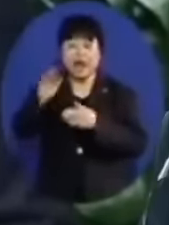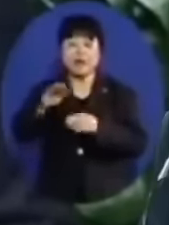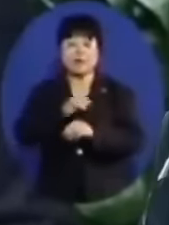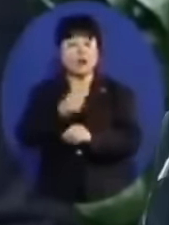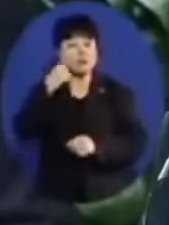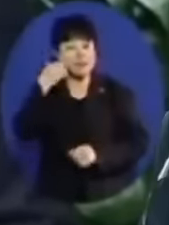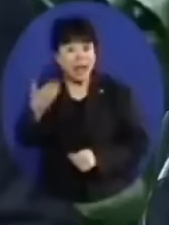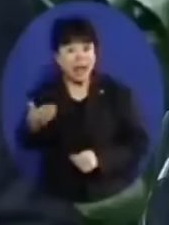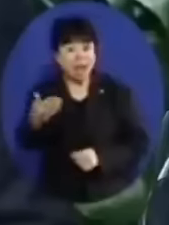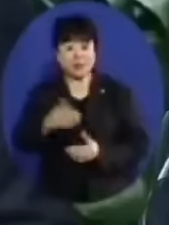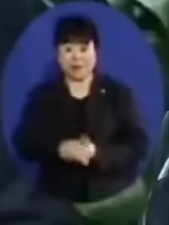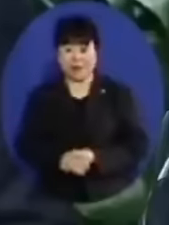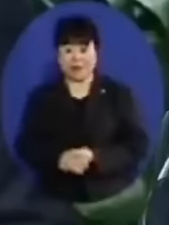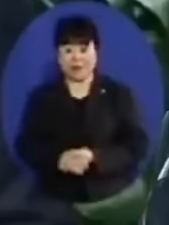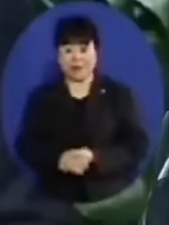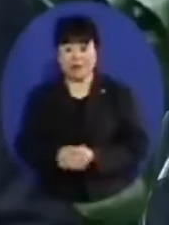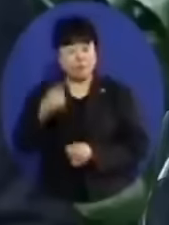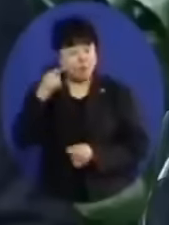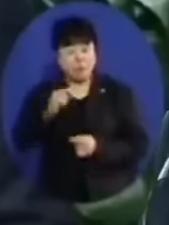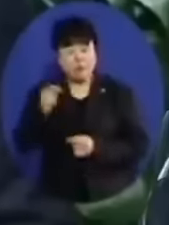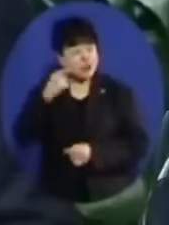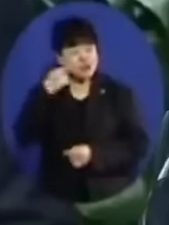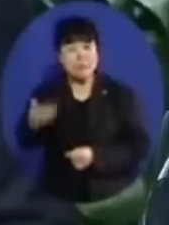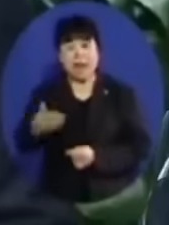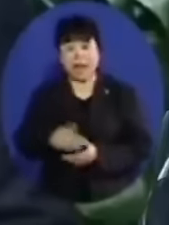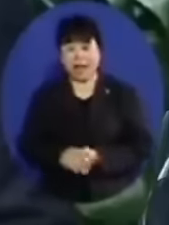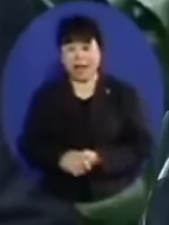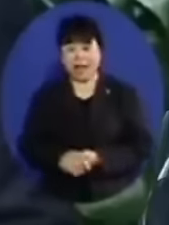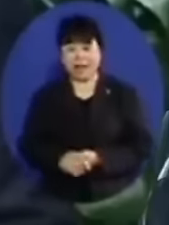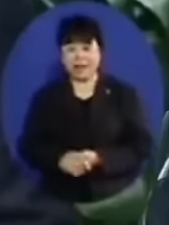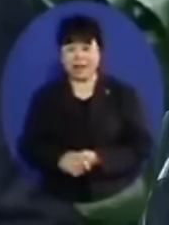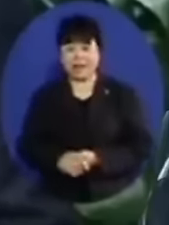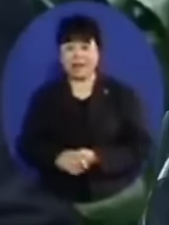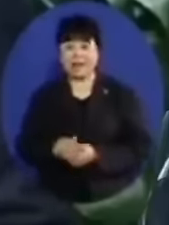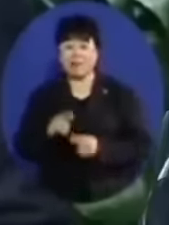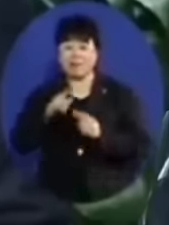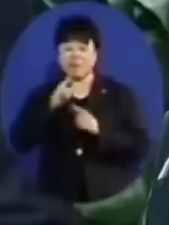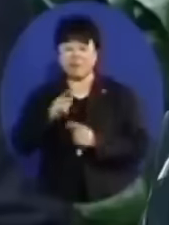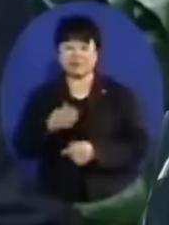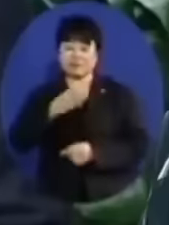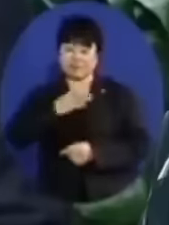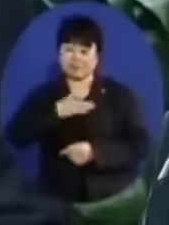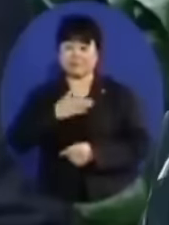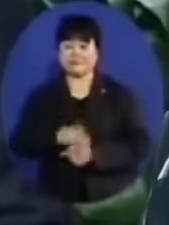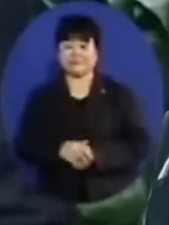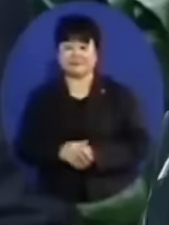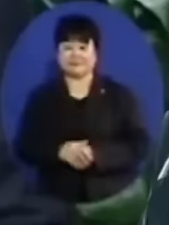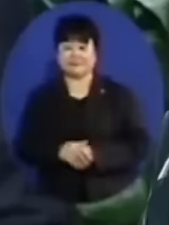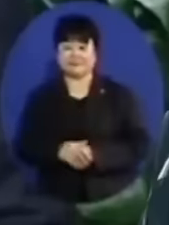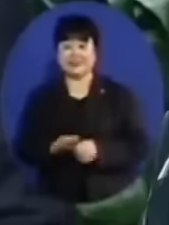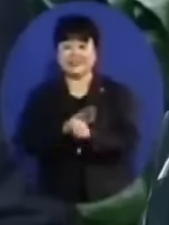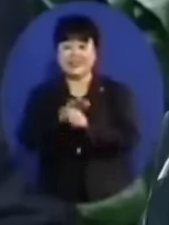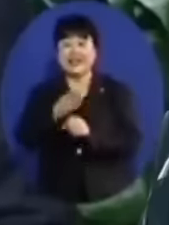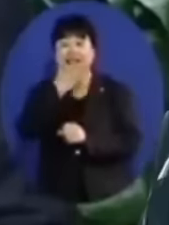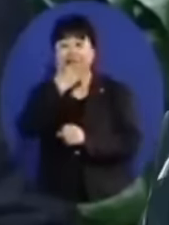하려고 하나? 그걸 자꾸 묻습니다. 그래서 제가 하는 말이, 아니, 내